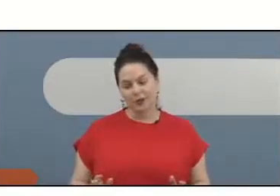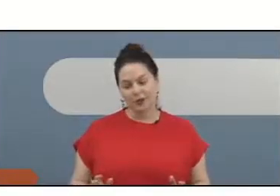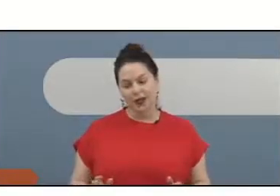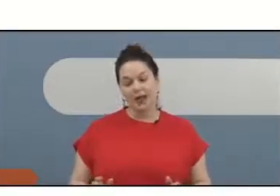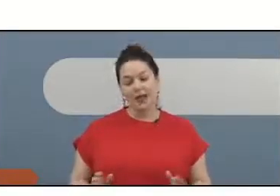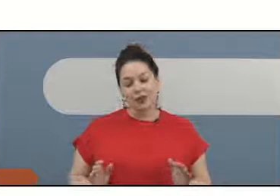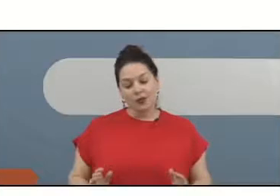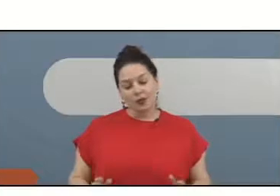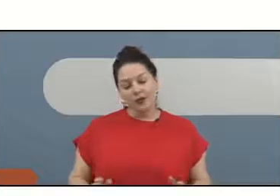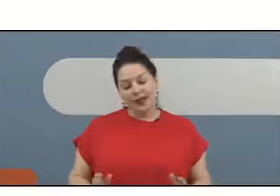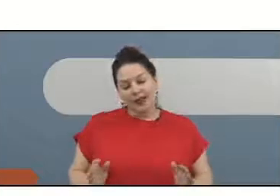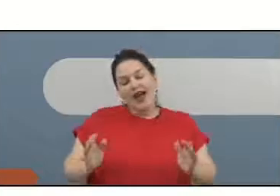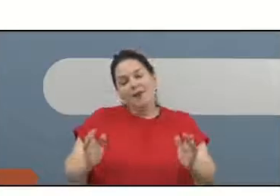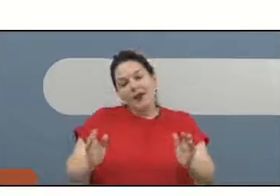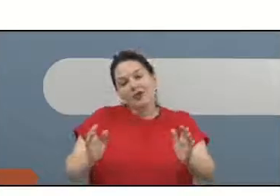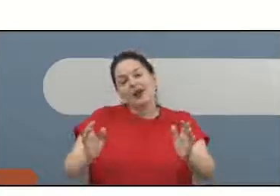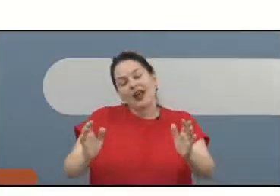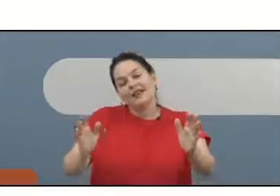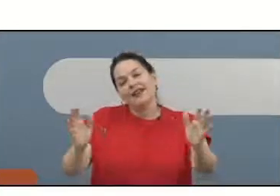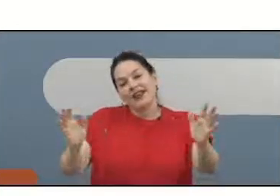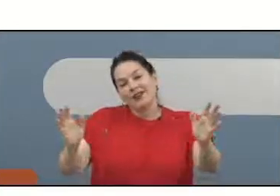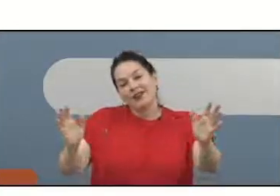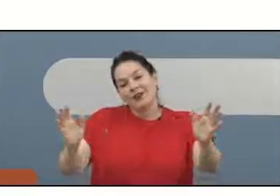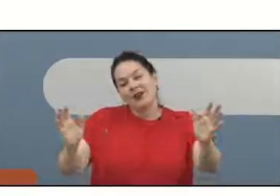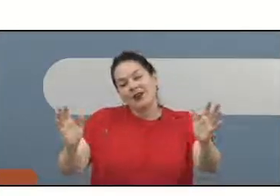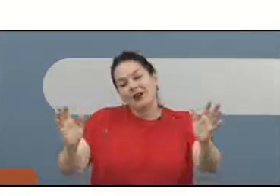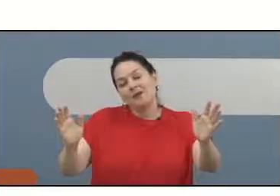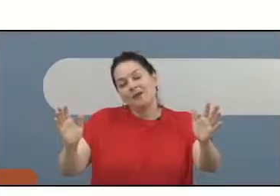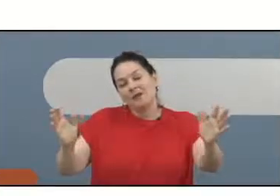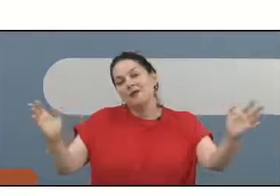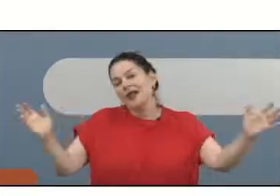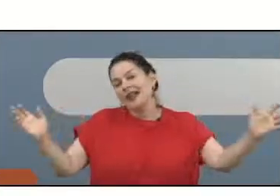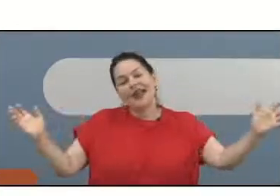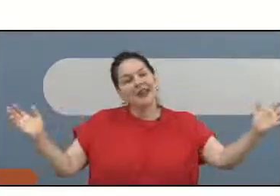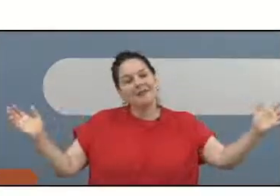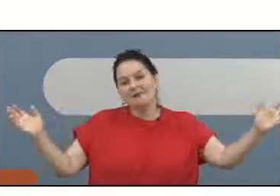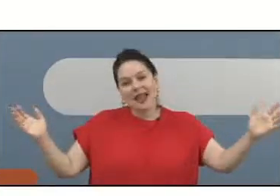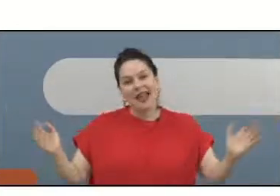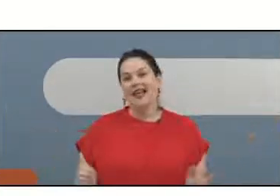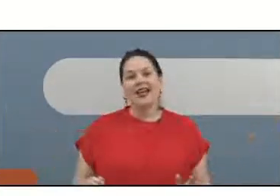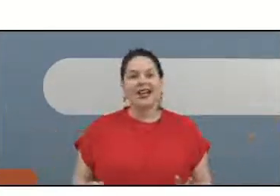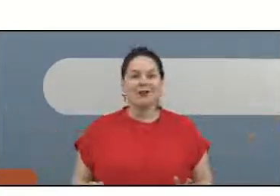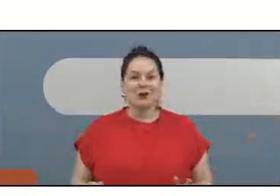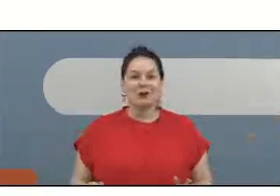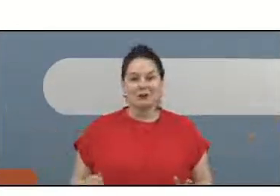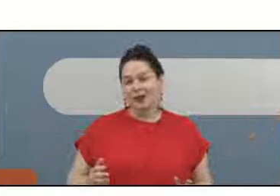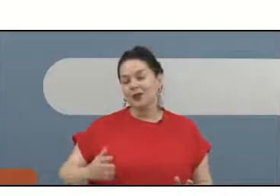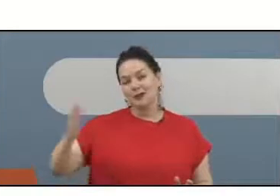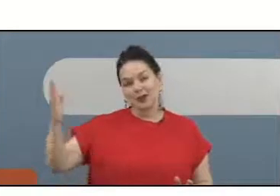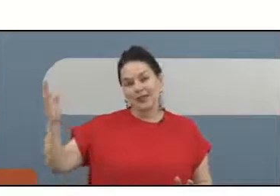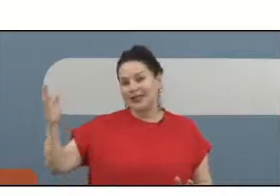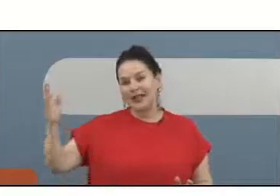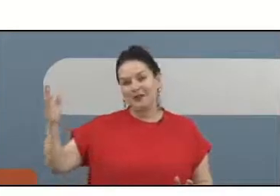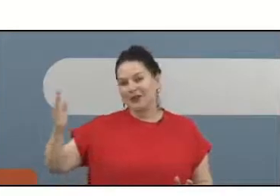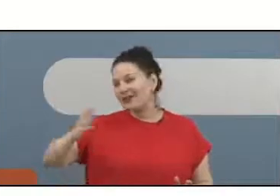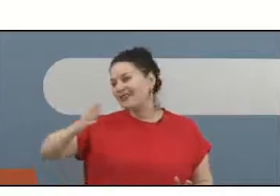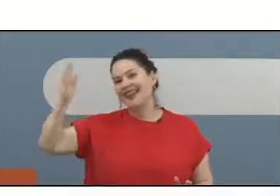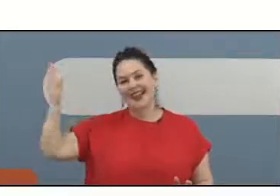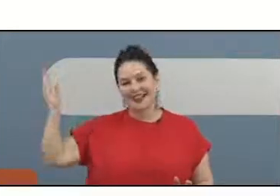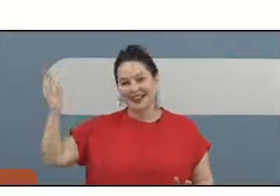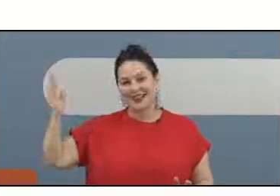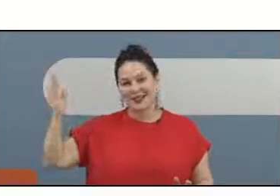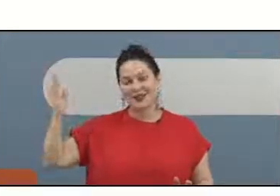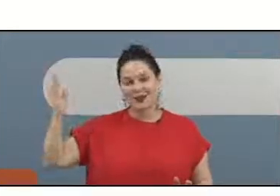כמו הקודמים. הוא אומר, אבא שולח את הילד שלו לעולם. ומה יקרה? אנחנו לא יודעים, אנחנו יודעים שלצעירים